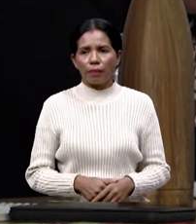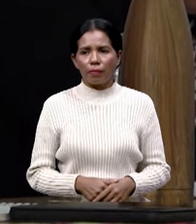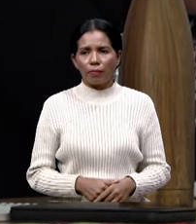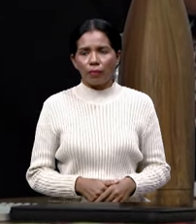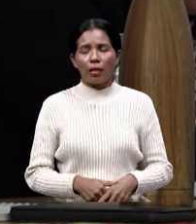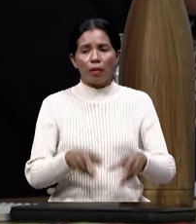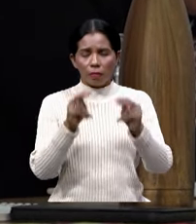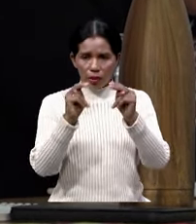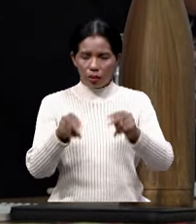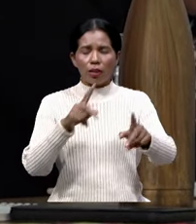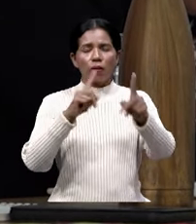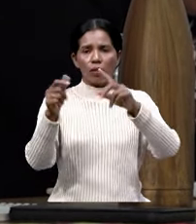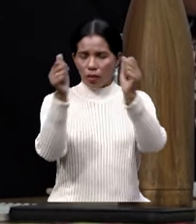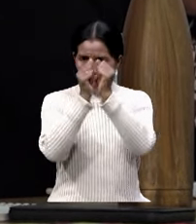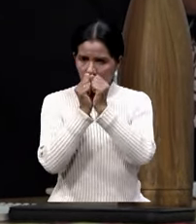Mas persis aku lihat apa.